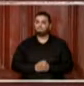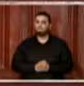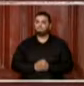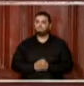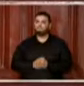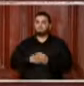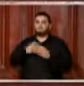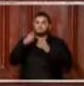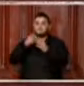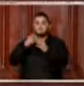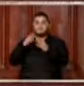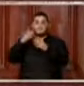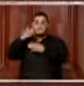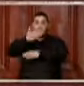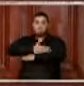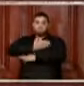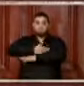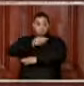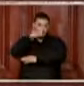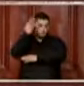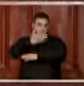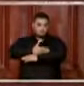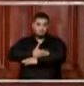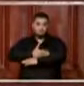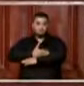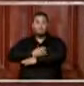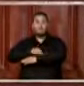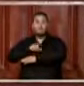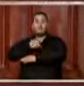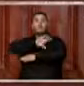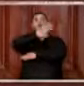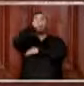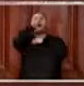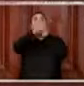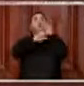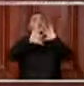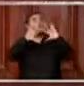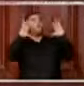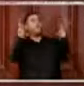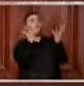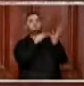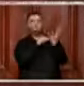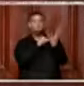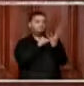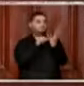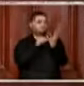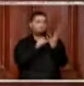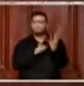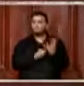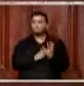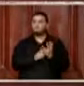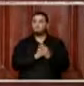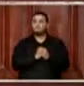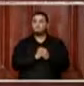داخل حدود هذا الوطن وفي كل أنحاء العالم،